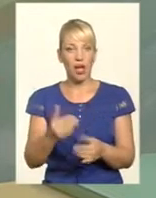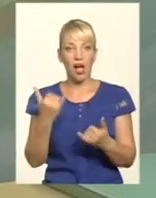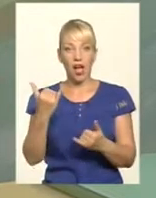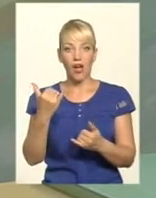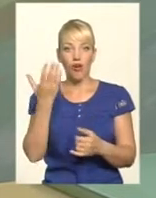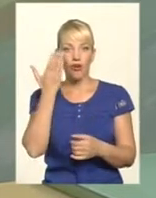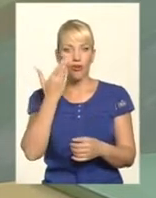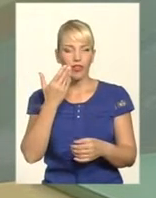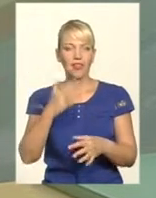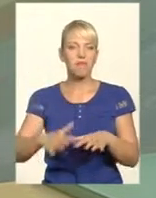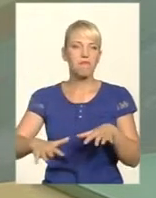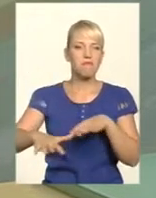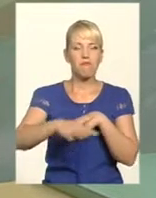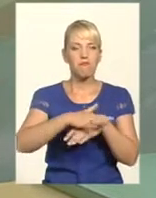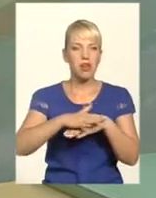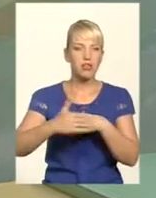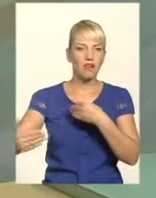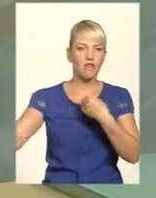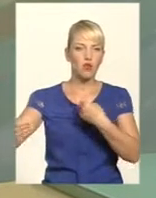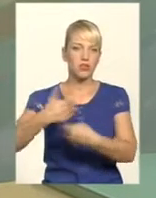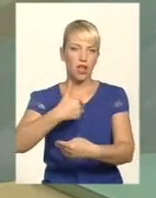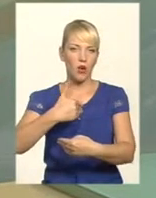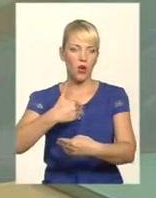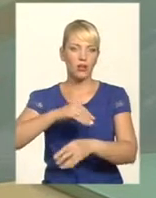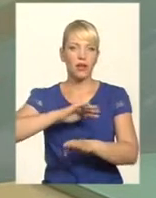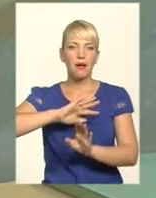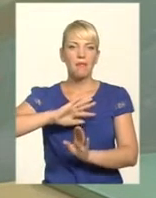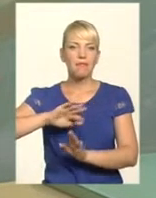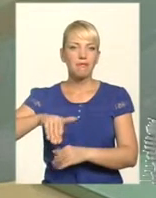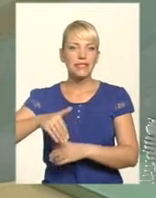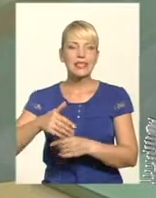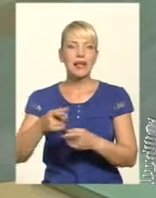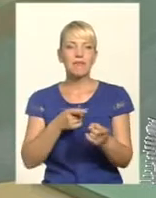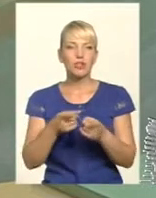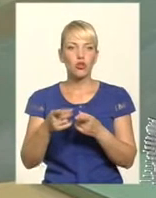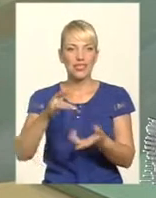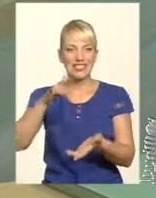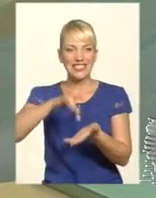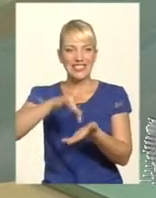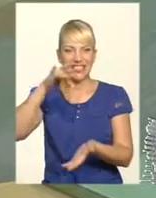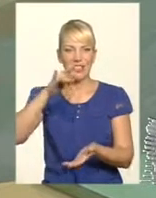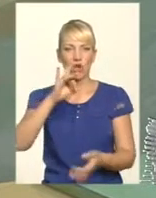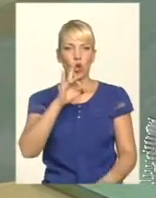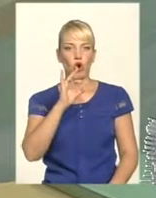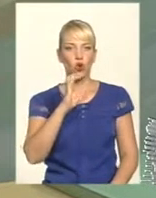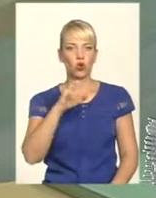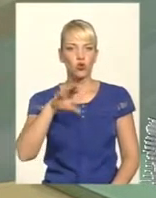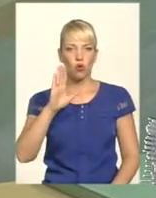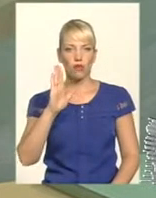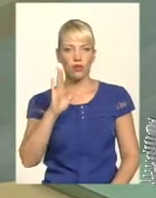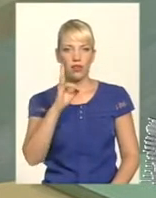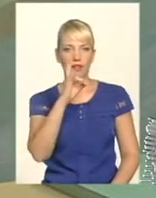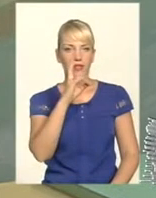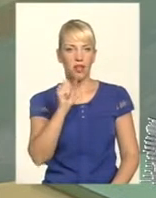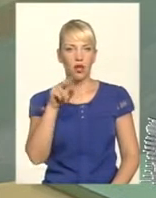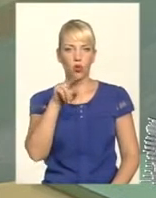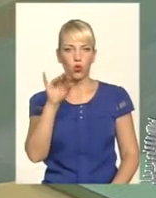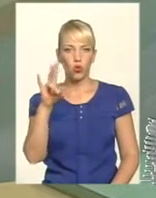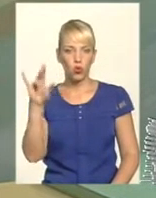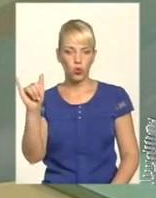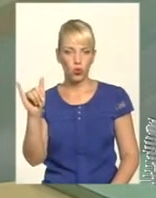масово заходять після підготовки в центрі підготовки в Ростову-на-Дону, заходять дійсно, чи